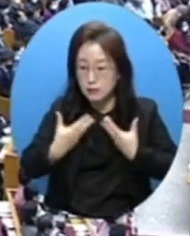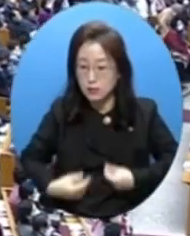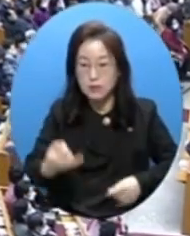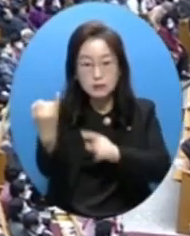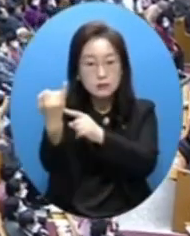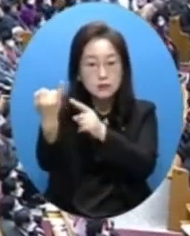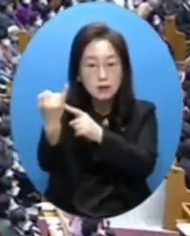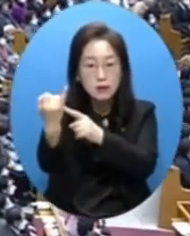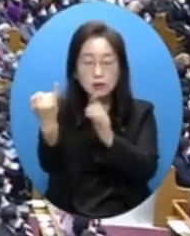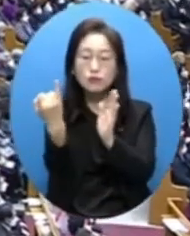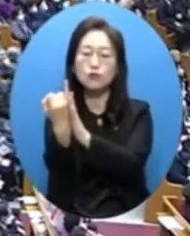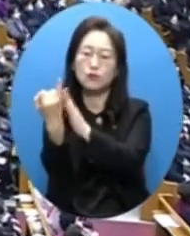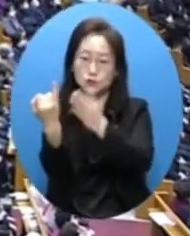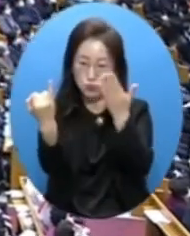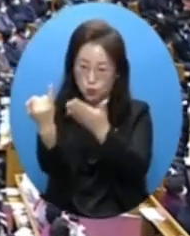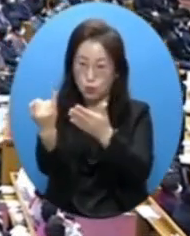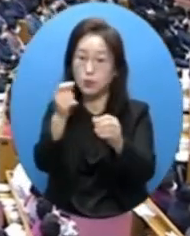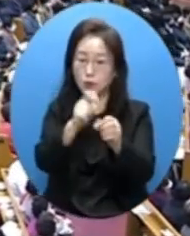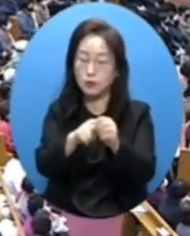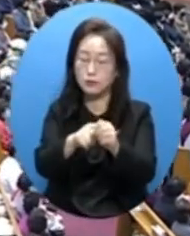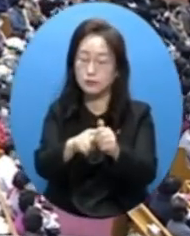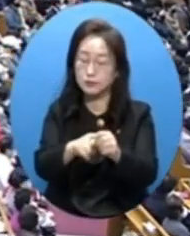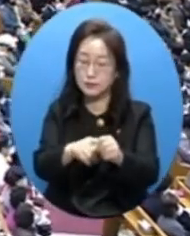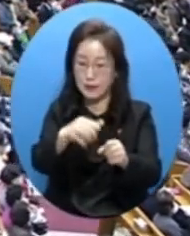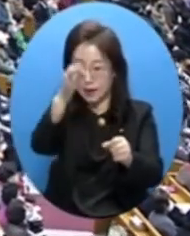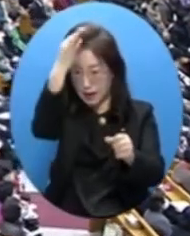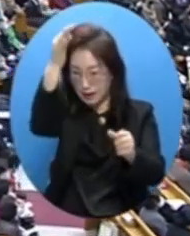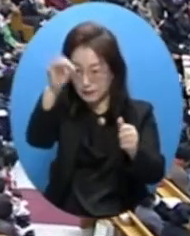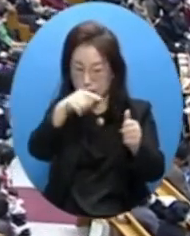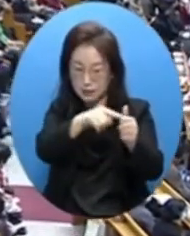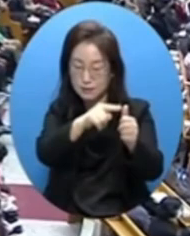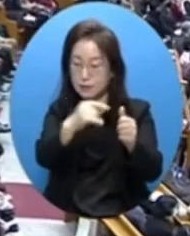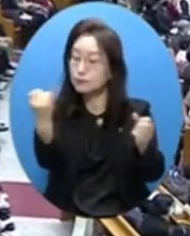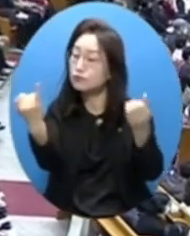돕기 위해서 그 여인에게 물어봅니다.